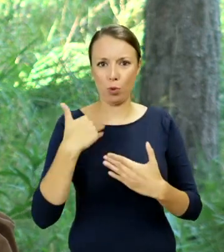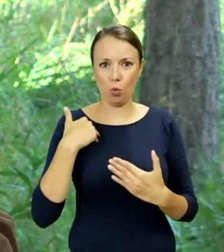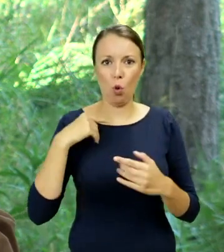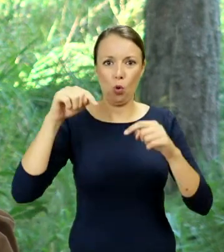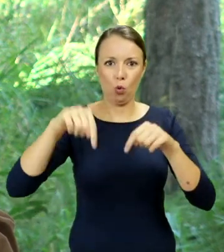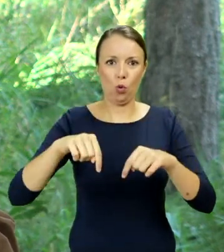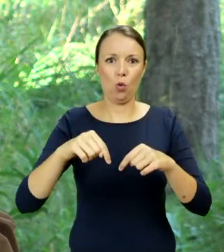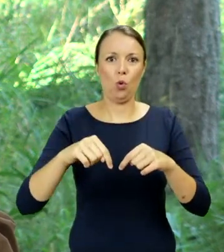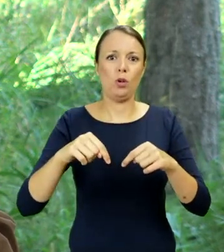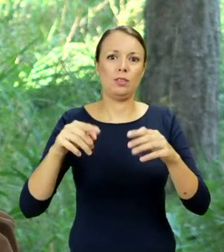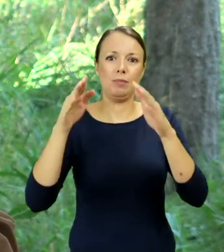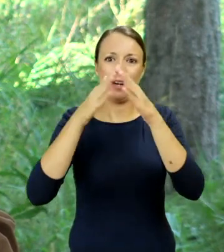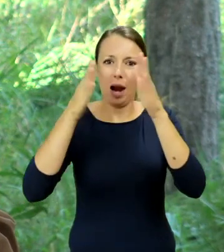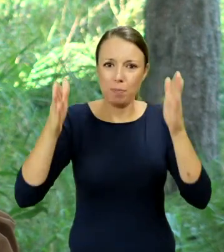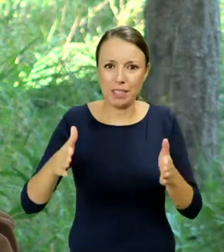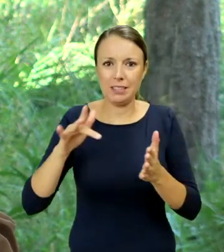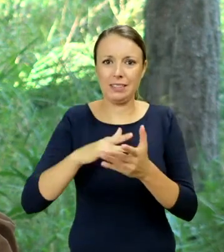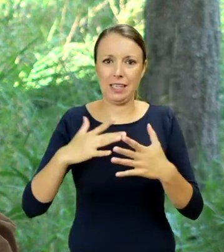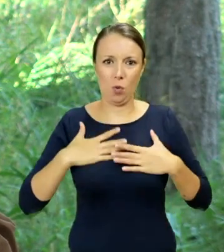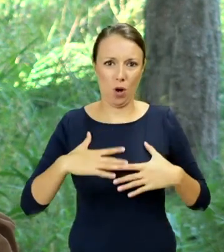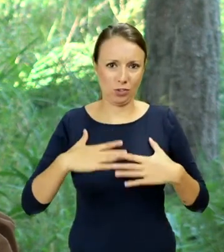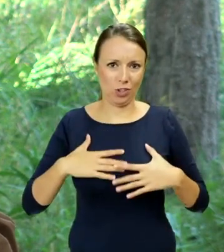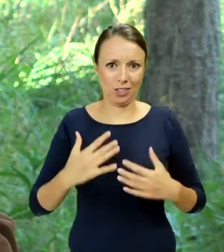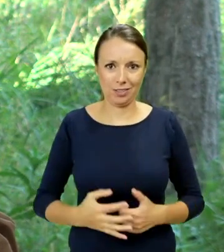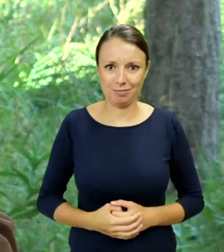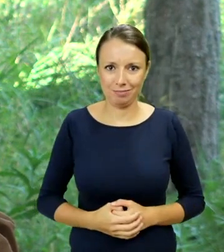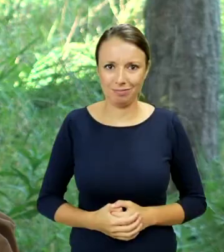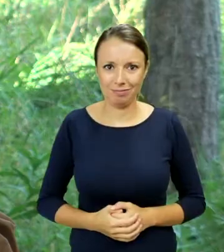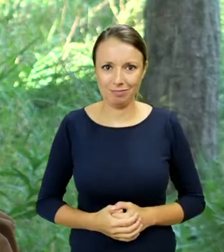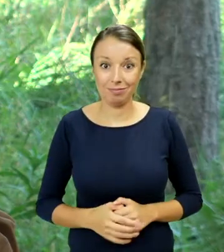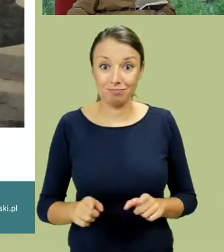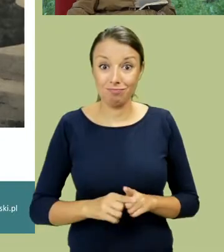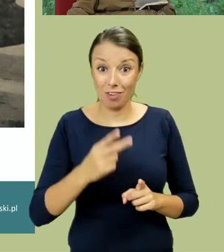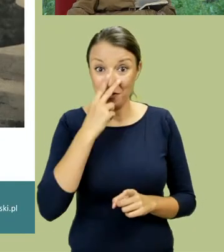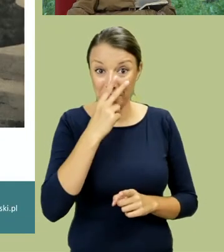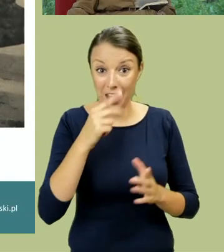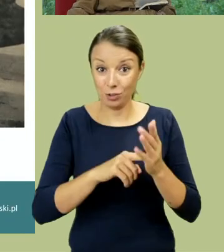się na naszej wystawie. To jest obrączka ślubna